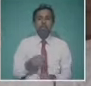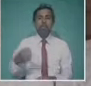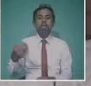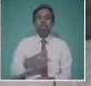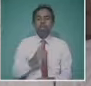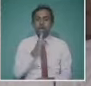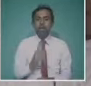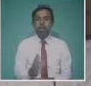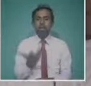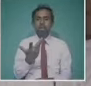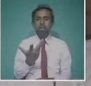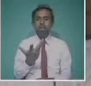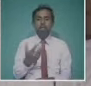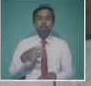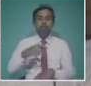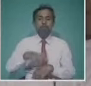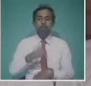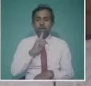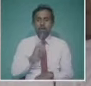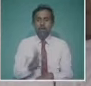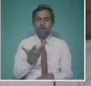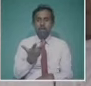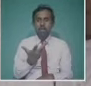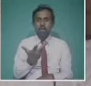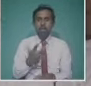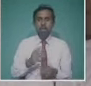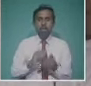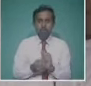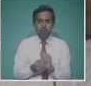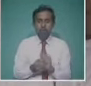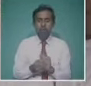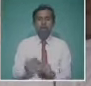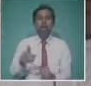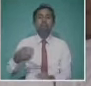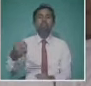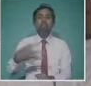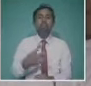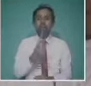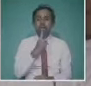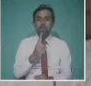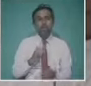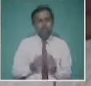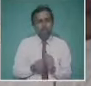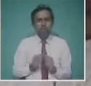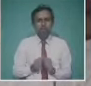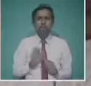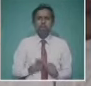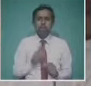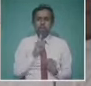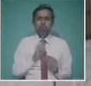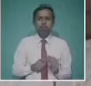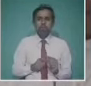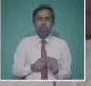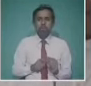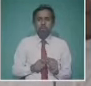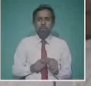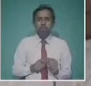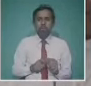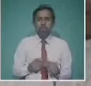නැහැ. වකවානුවක් නැහැ. දැන් ඒක සංශෝධනය කරන කවදද කියලා කියන්නේ නැහැ සංශෝධනය කරනවායි කියලා කියනවා. දැන්